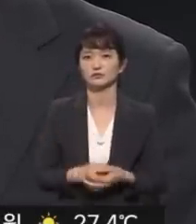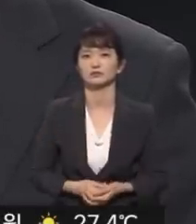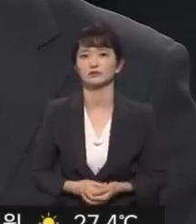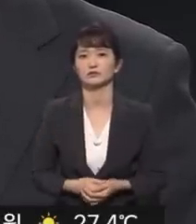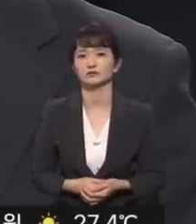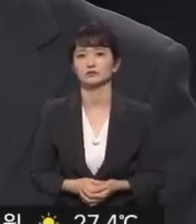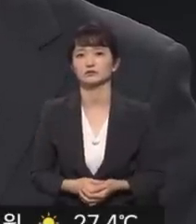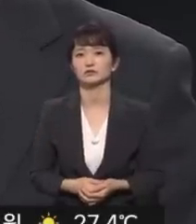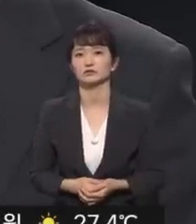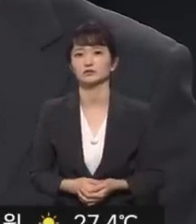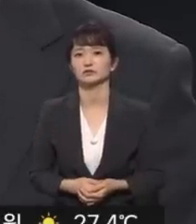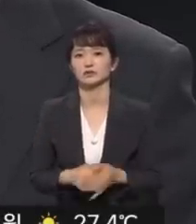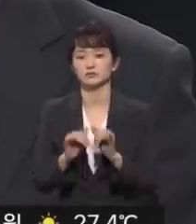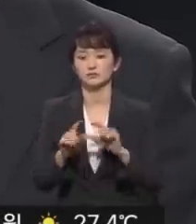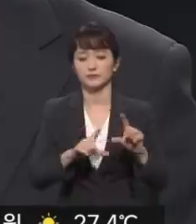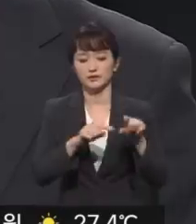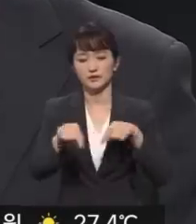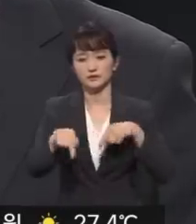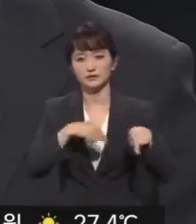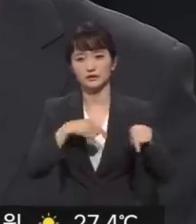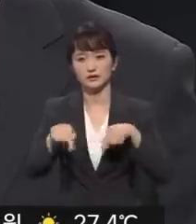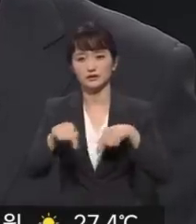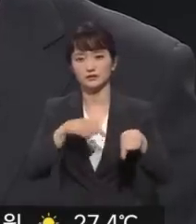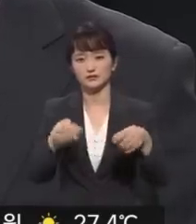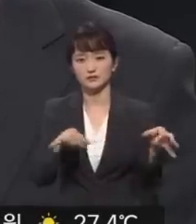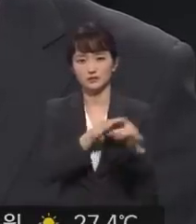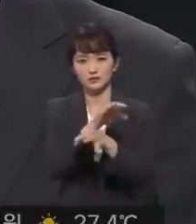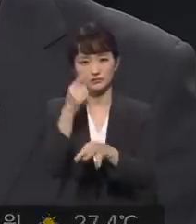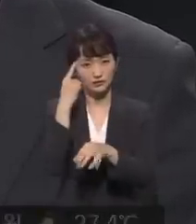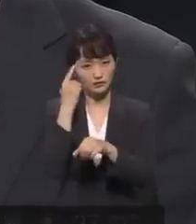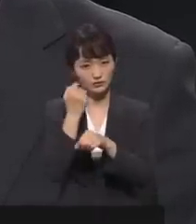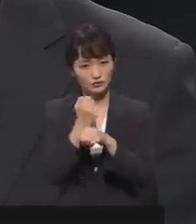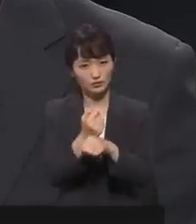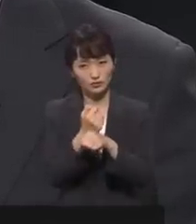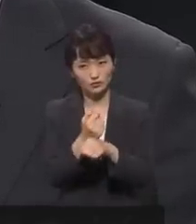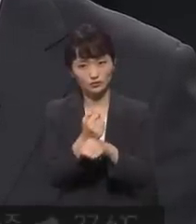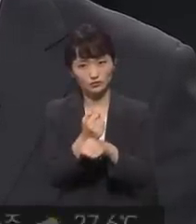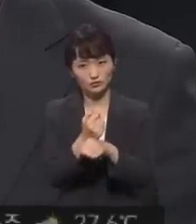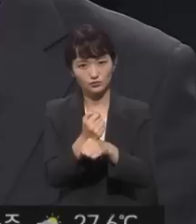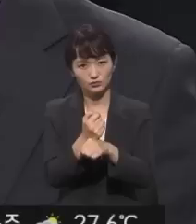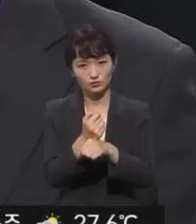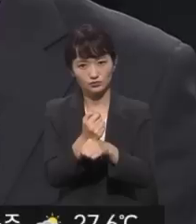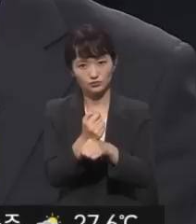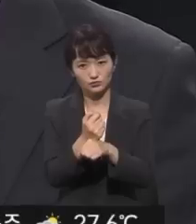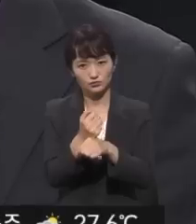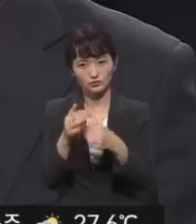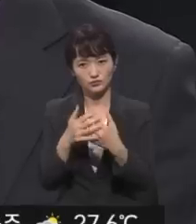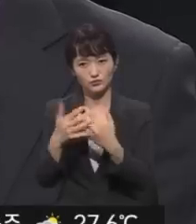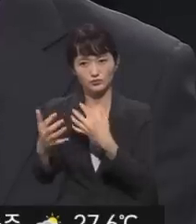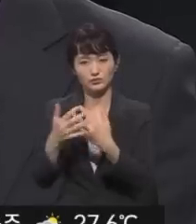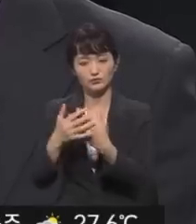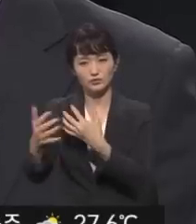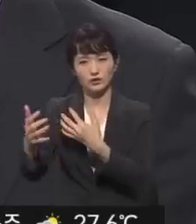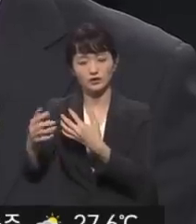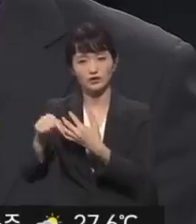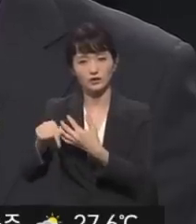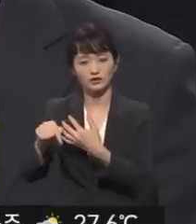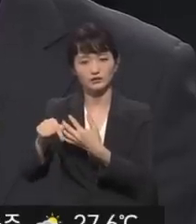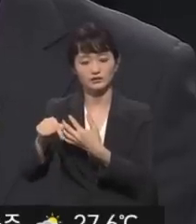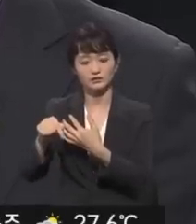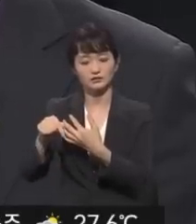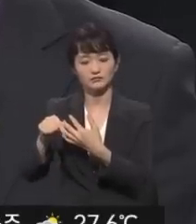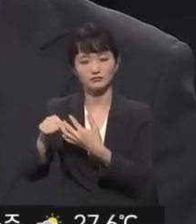정책이나 민생 정책 에 대해서 논의하는 분위기의 연세 햇다고 보이죠 어려워서 어제 정말 무슨 토론들을 하셨는지